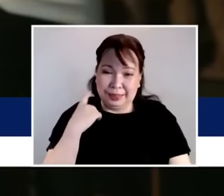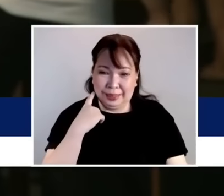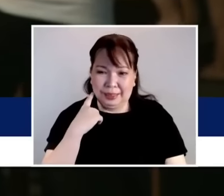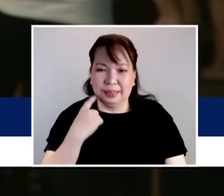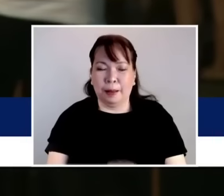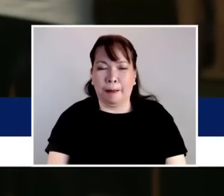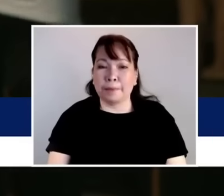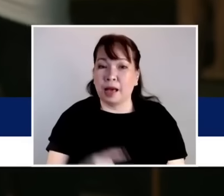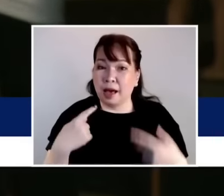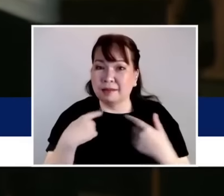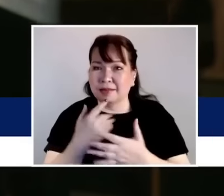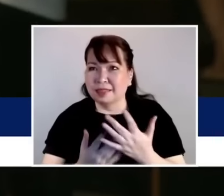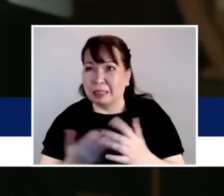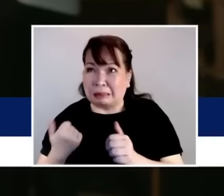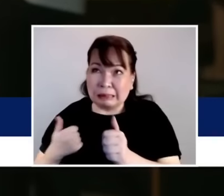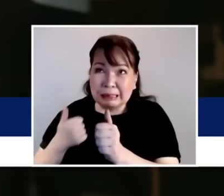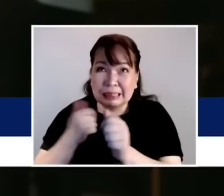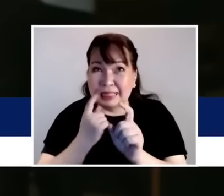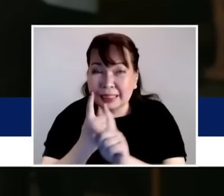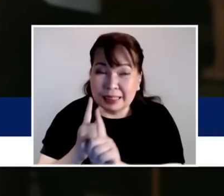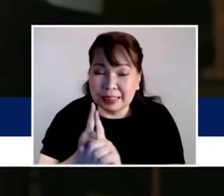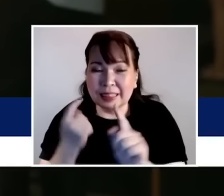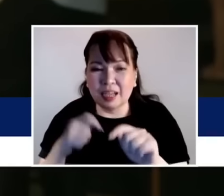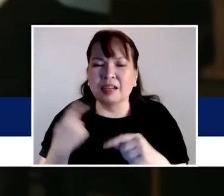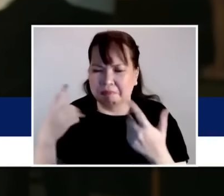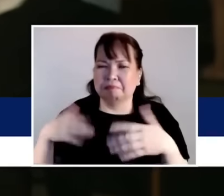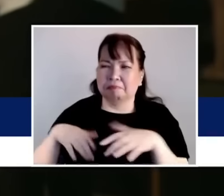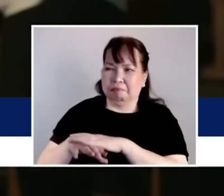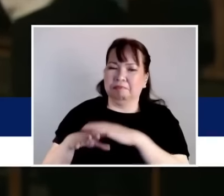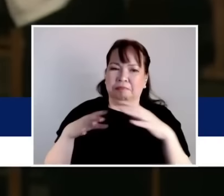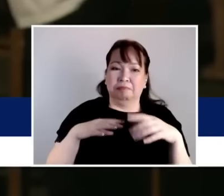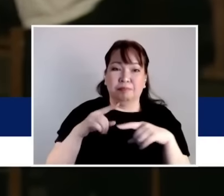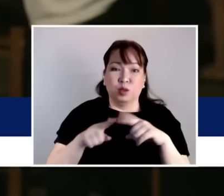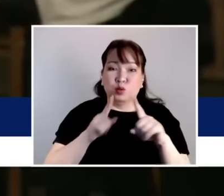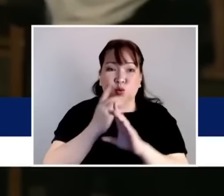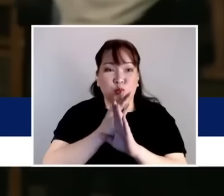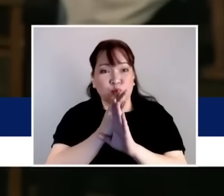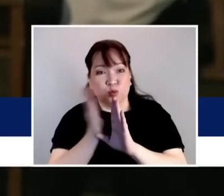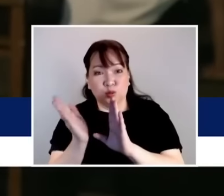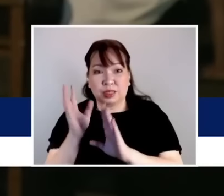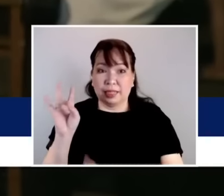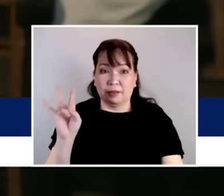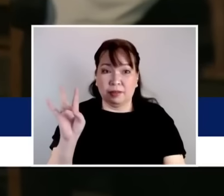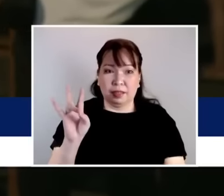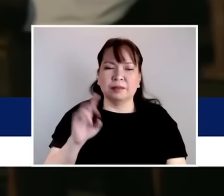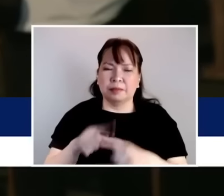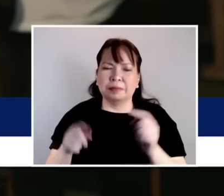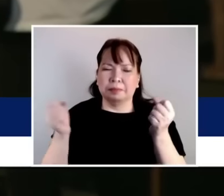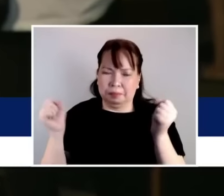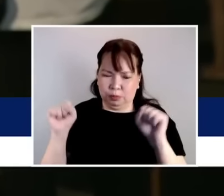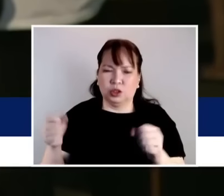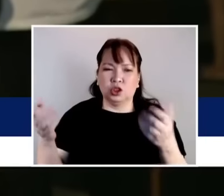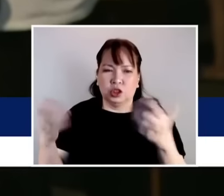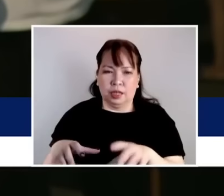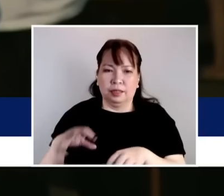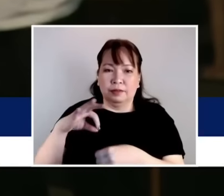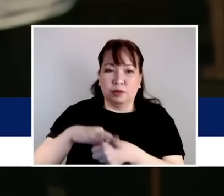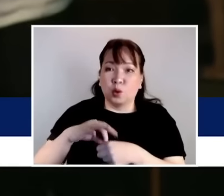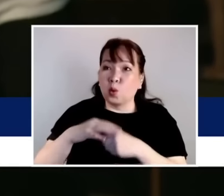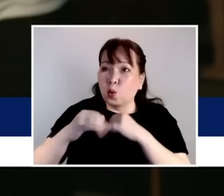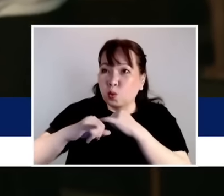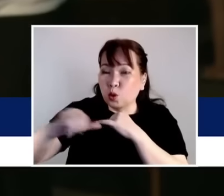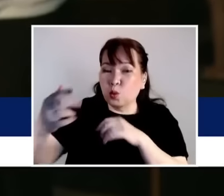may mga humabol at nakapasok pa. Gayunpaman, kahit lagpas alas 7 na ng gabi ay makakaboto pa rin yung mga nandito na